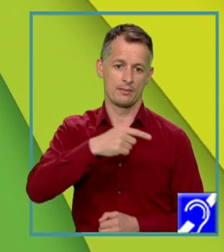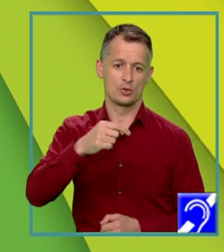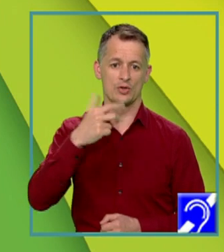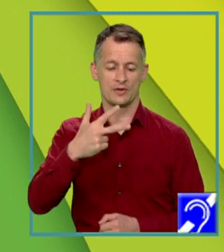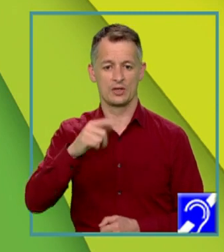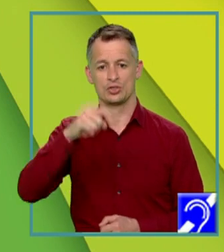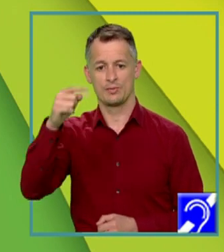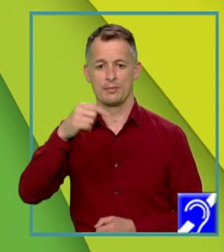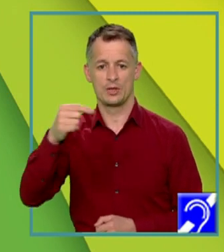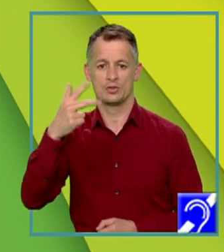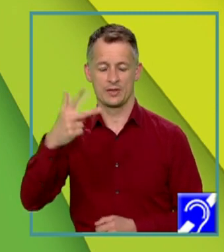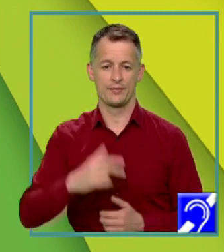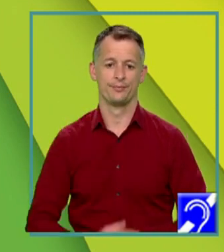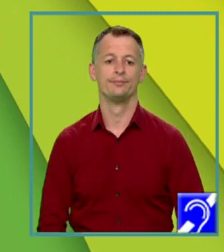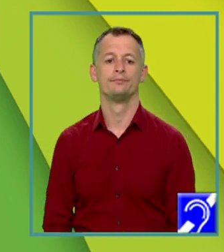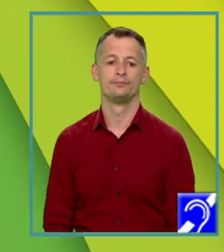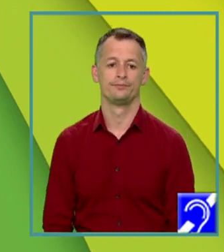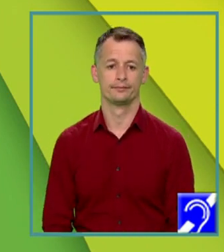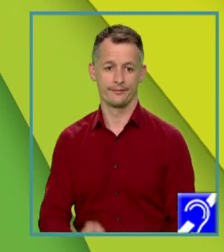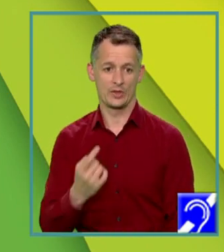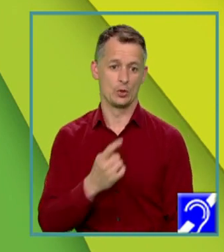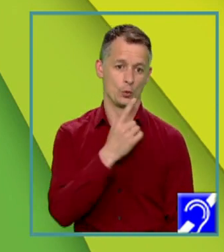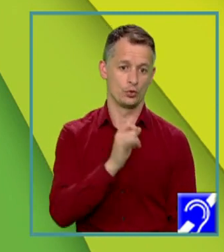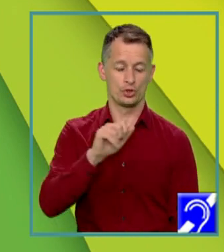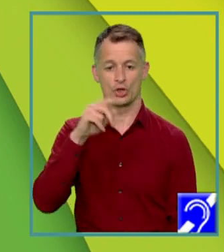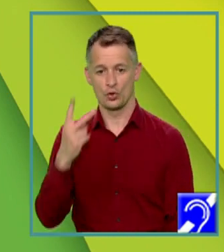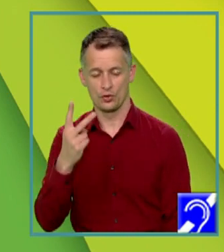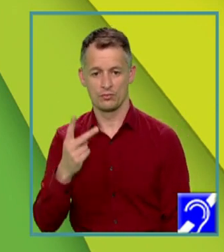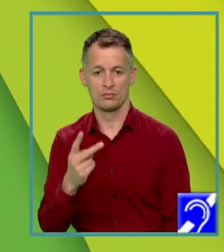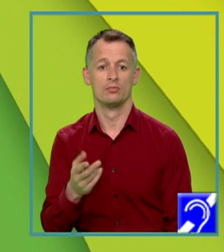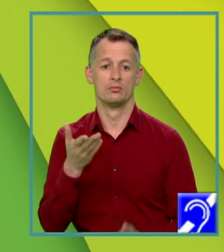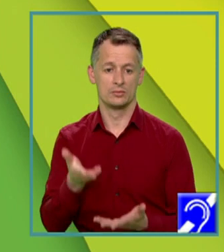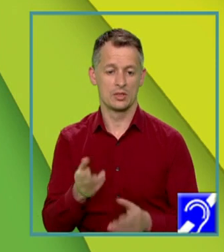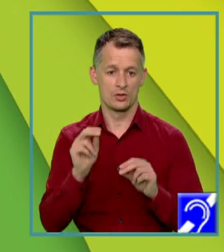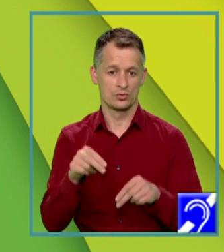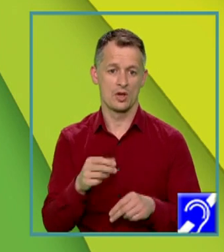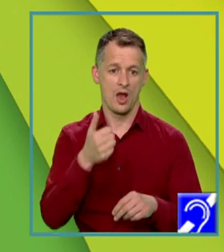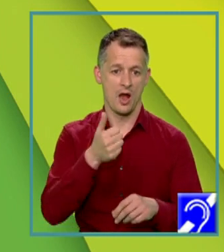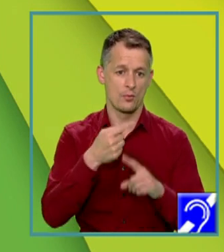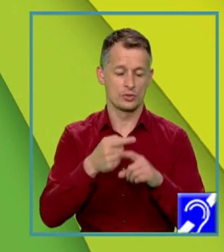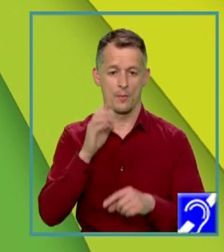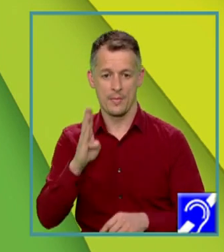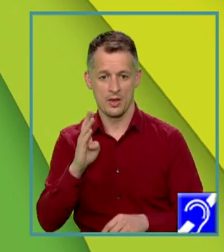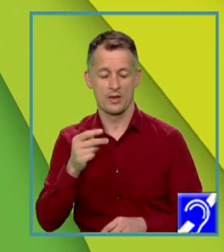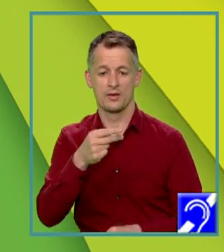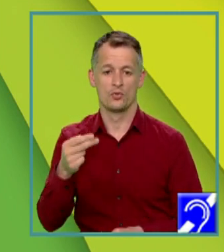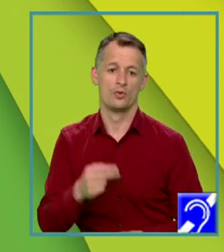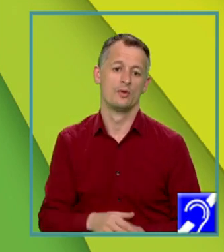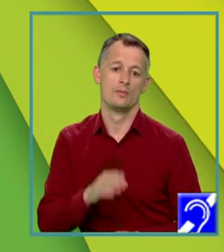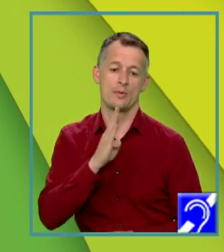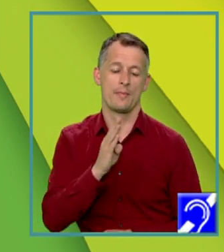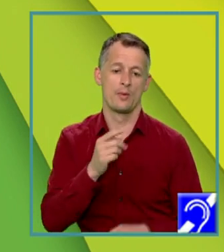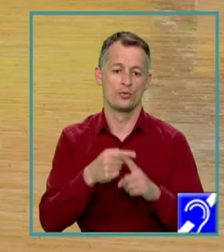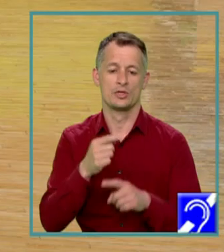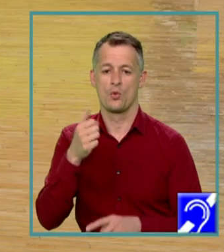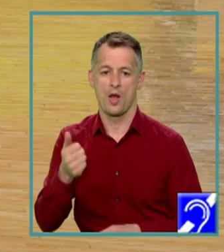elementele egal cu minus 3 din 1 și 2 rezultă că am mulți cu b este egal cu b